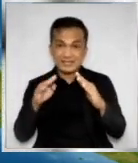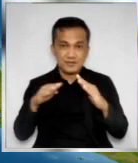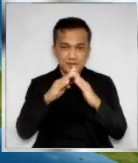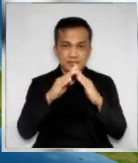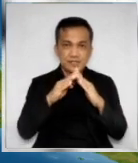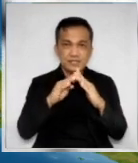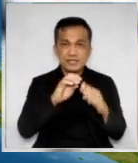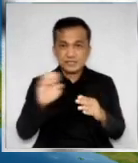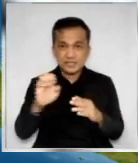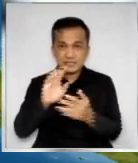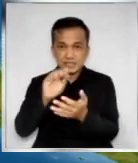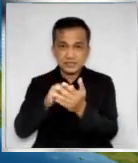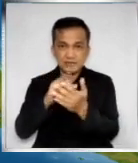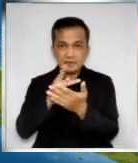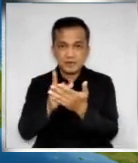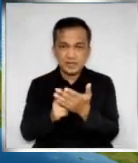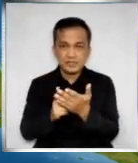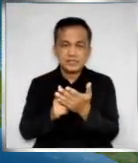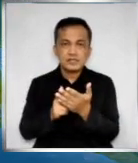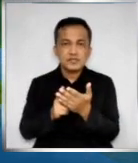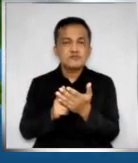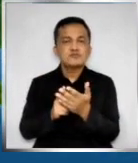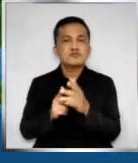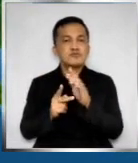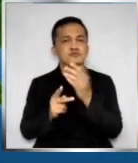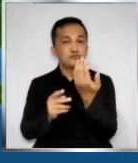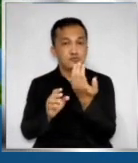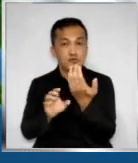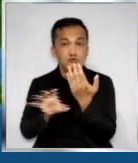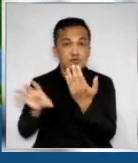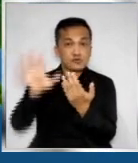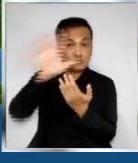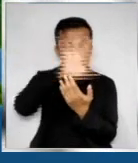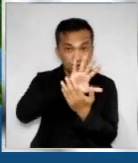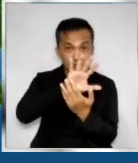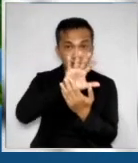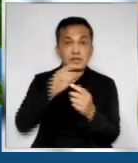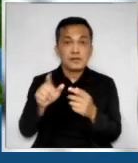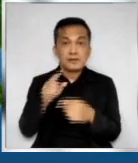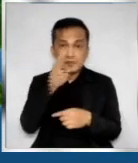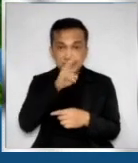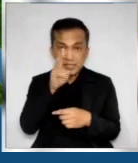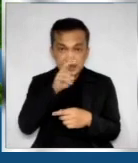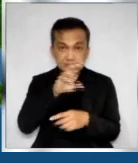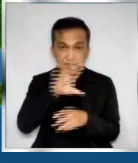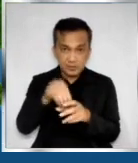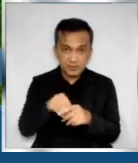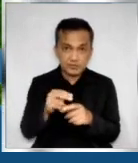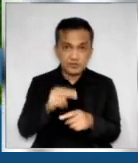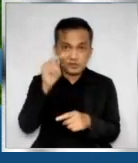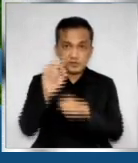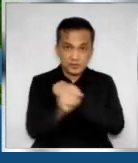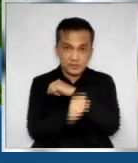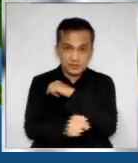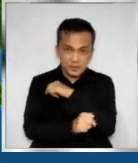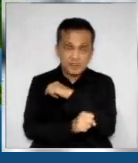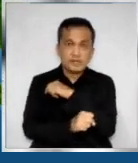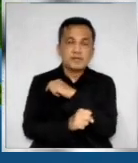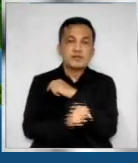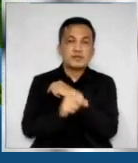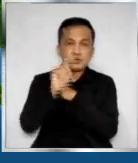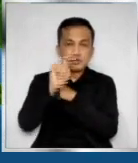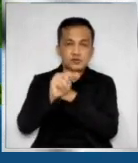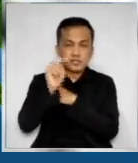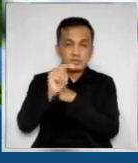portions of Sorsogon. Sa Visayas, kasama ang northern Samar, northern portion ng Samar at northern portion ng eastern